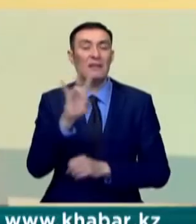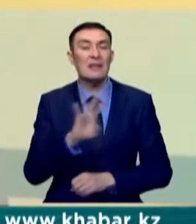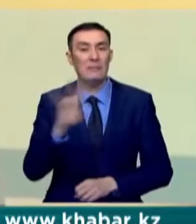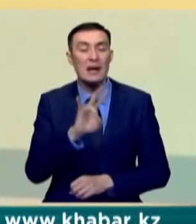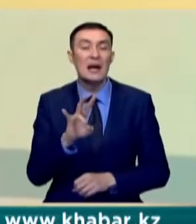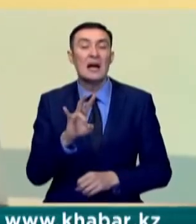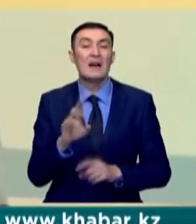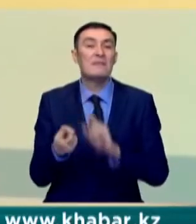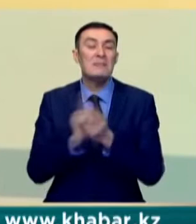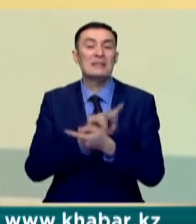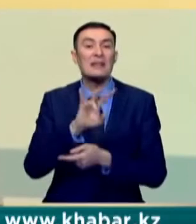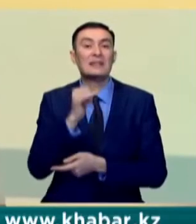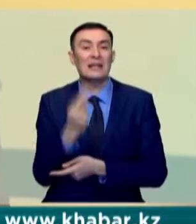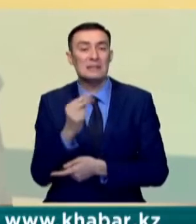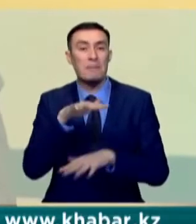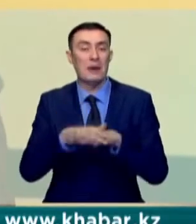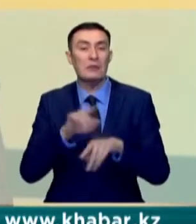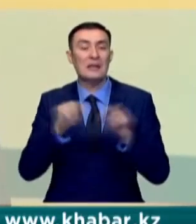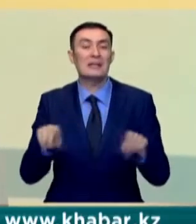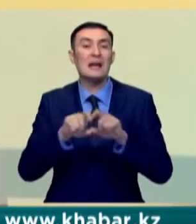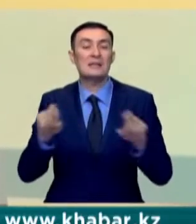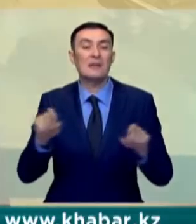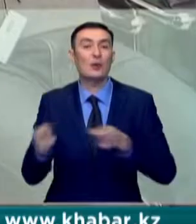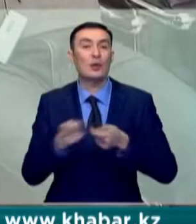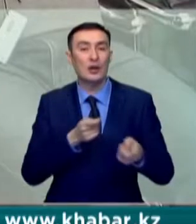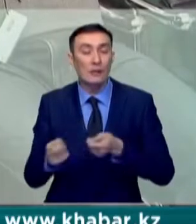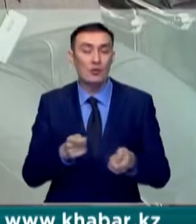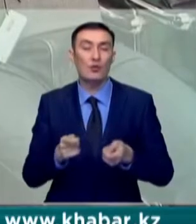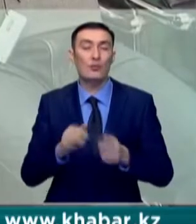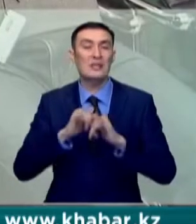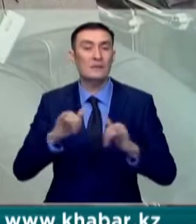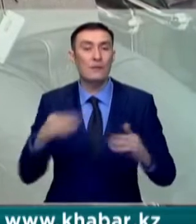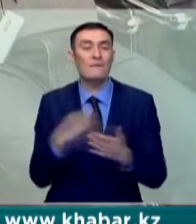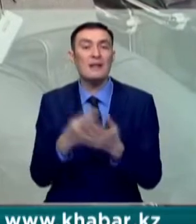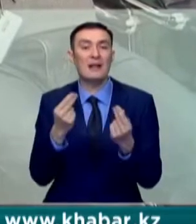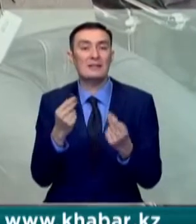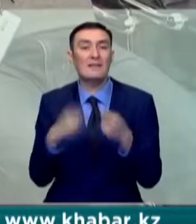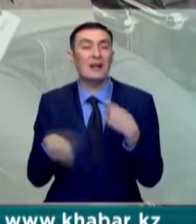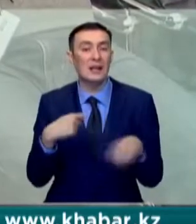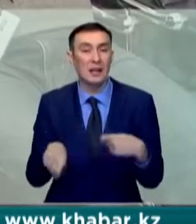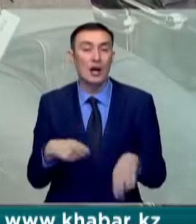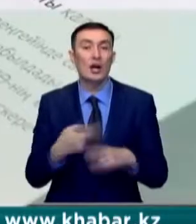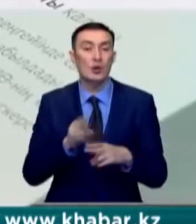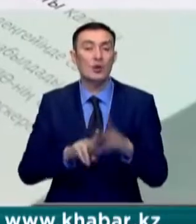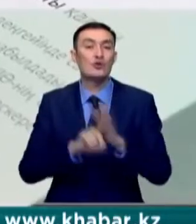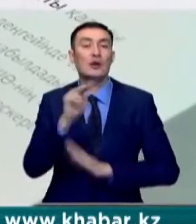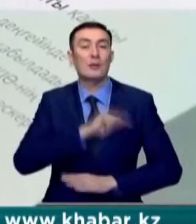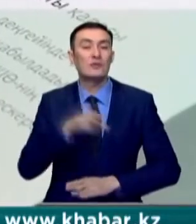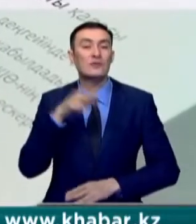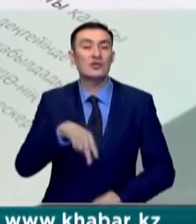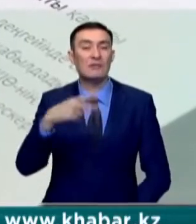ноября вместо Нацбанка будет создано агентство по регулированию и развитию финансового рынка, которое заработает